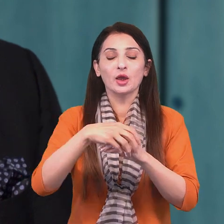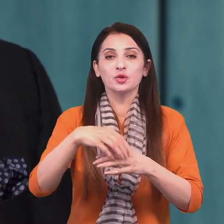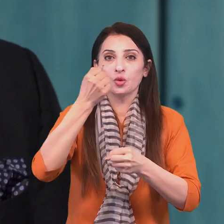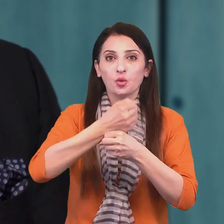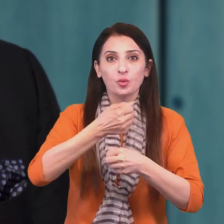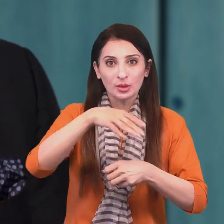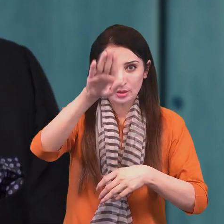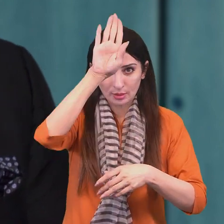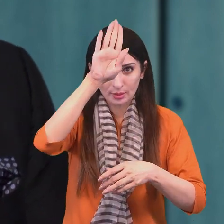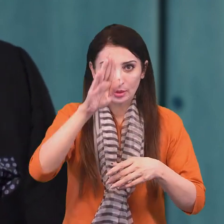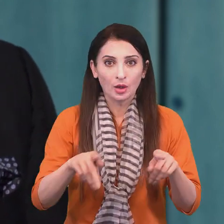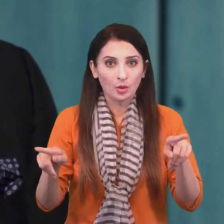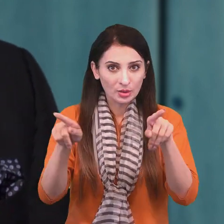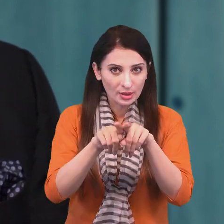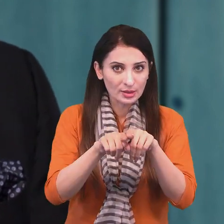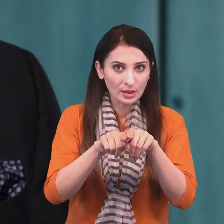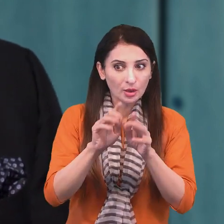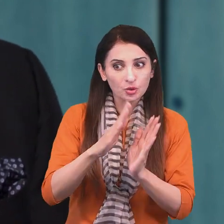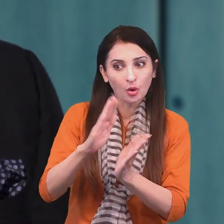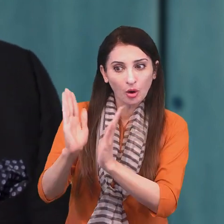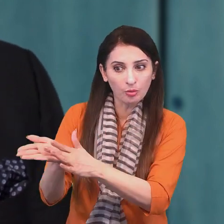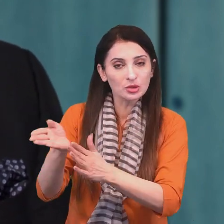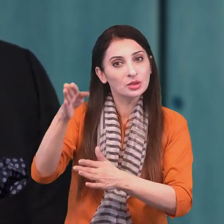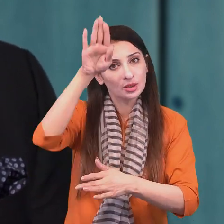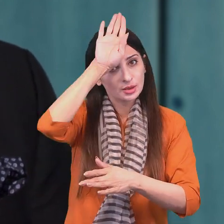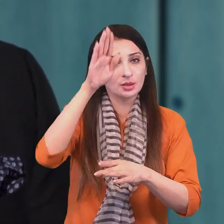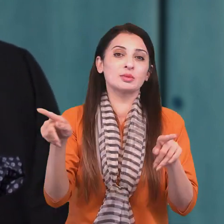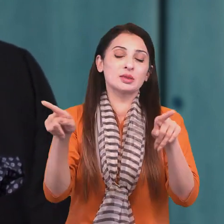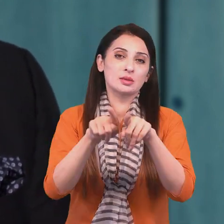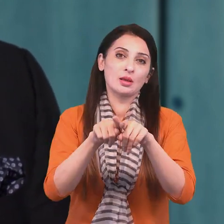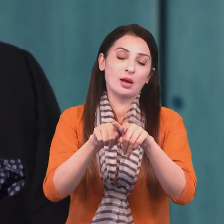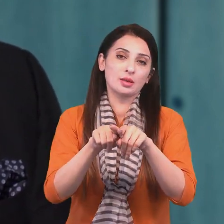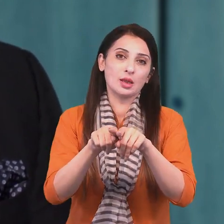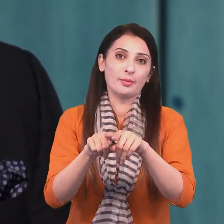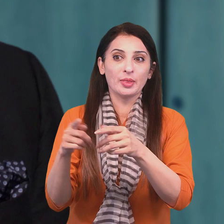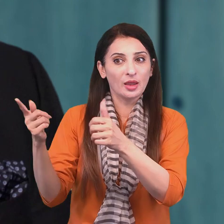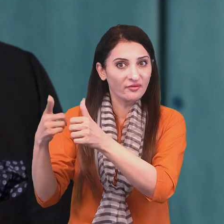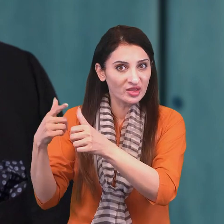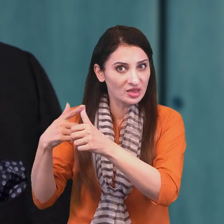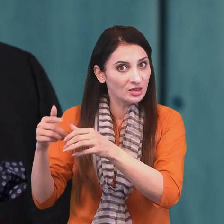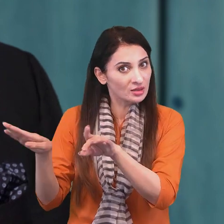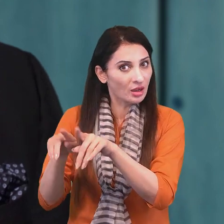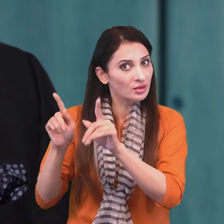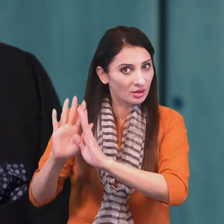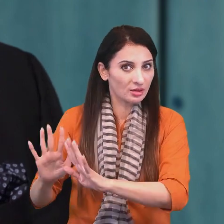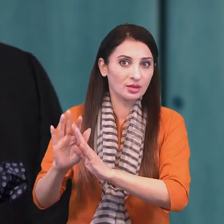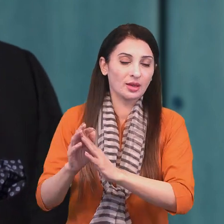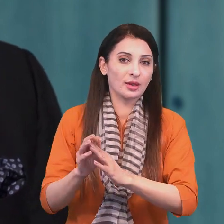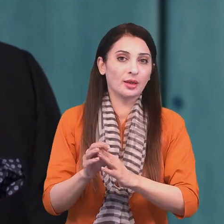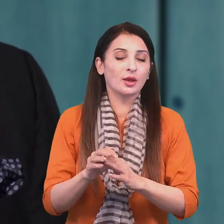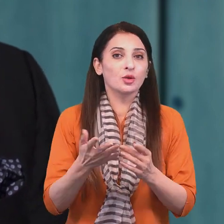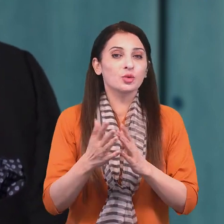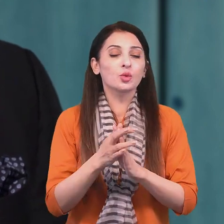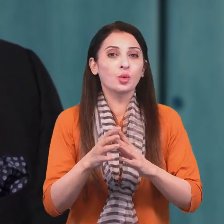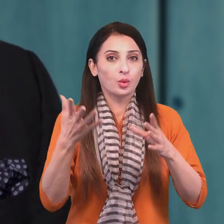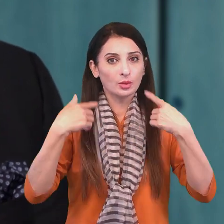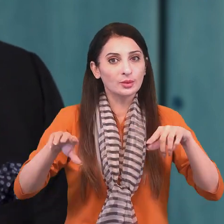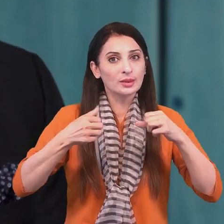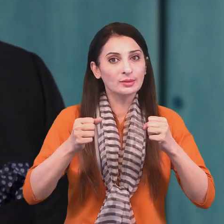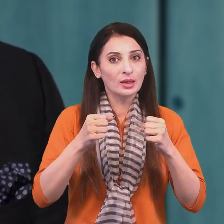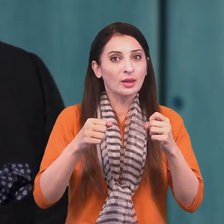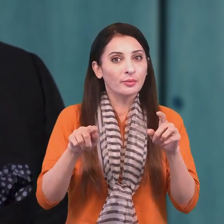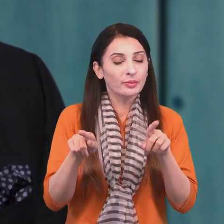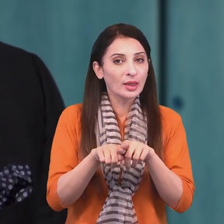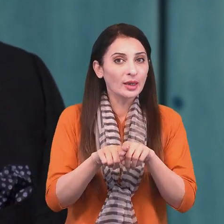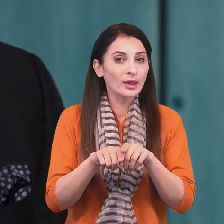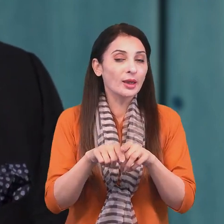कबीना की लिस्ट देता है, जिसे हम शैडो कबीना कहते हैं। तो 2018 में यूथ जनरल असम्बली ने पाकिस्तान की हिस्ट्री में पहली दफ़ा शैडो